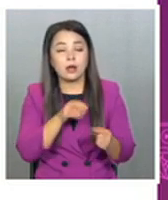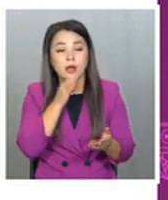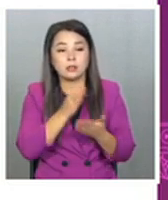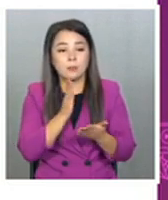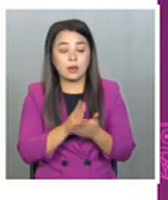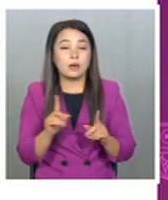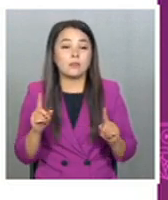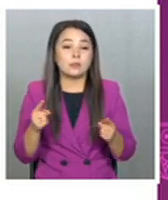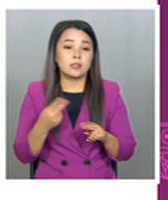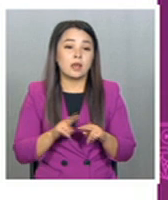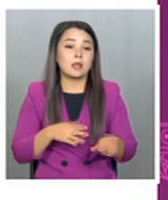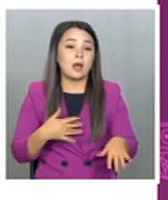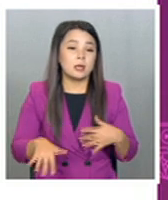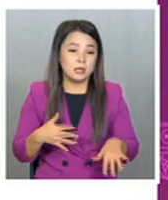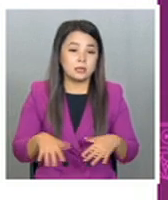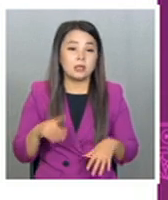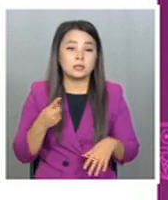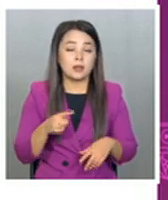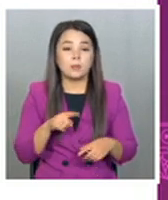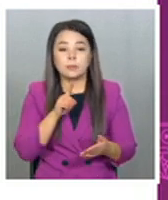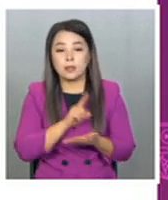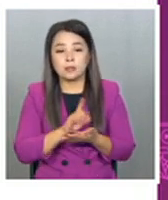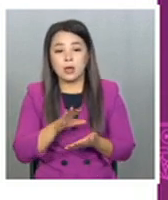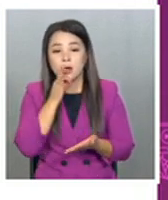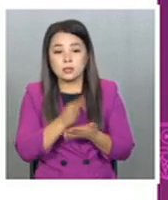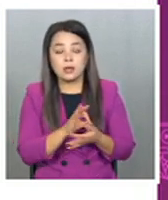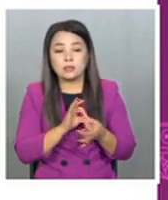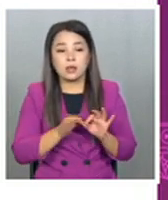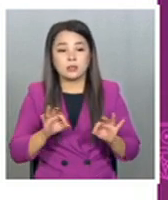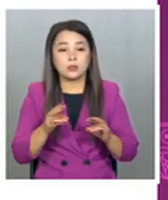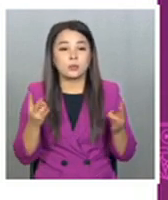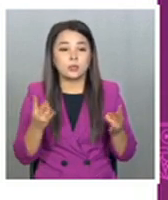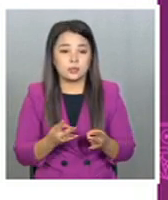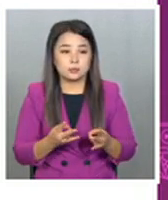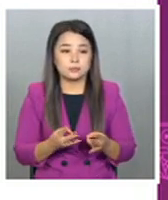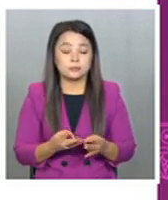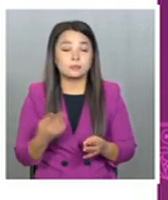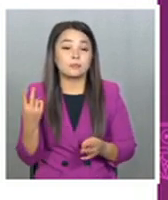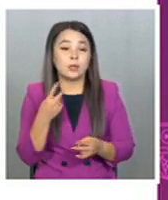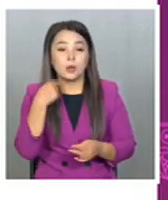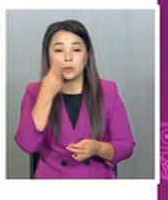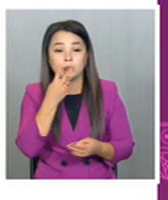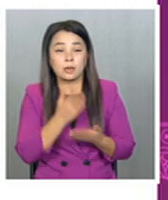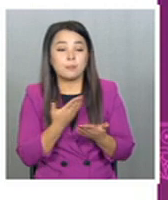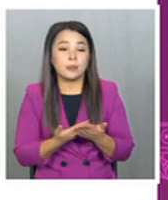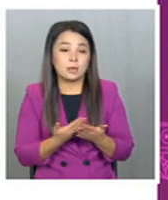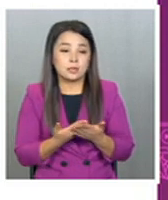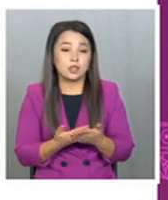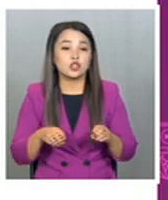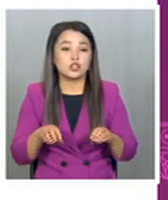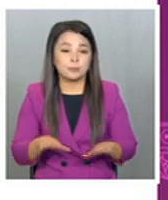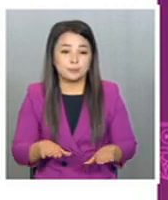ол неге әлсіз, неге негізсіз екендігін түсіндіріп кетуі керек. Екінші түрі – мәселе және